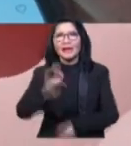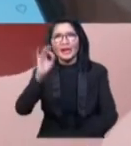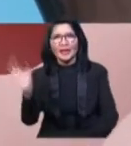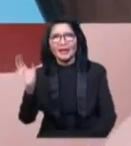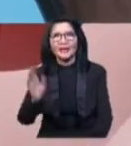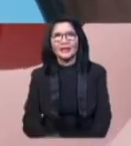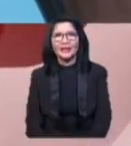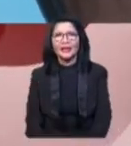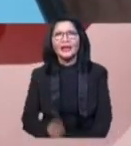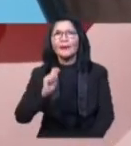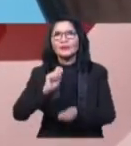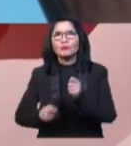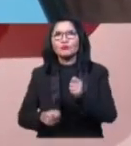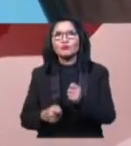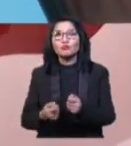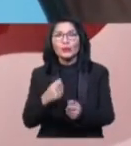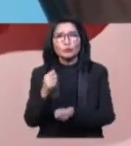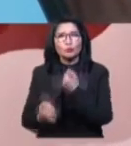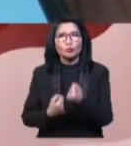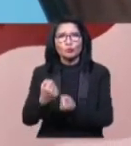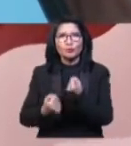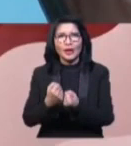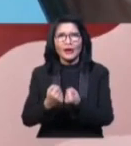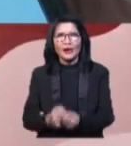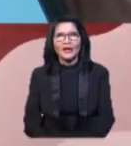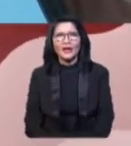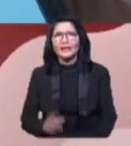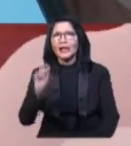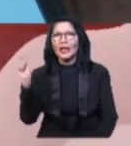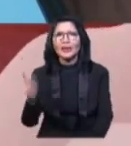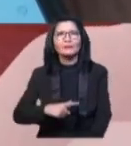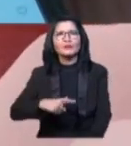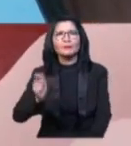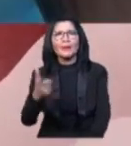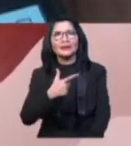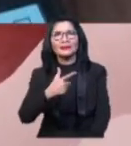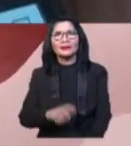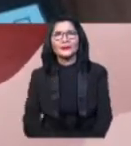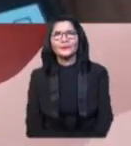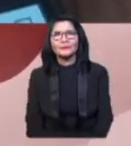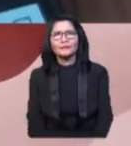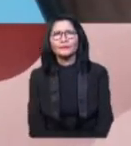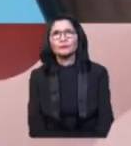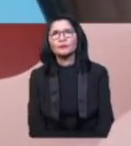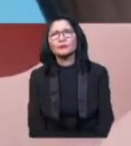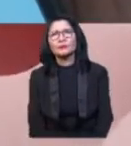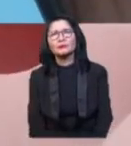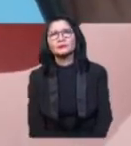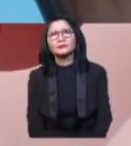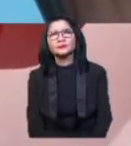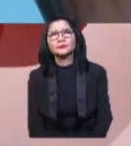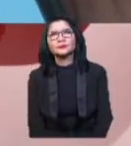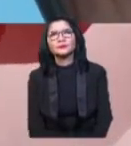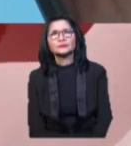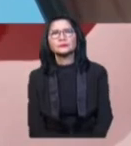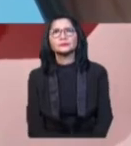membuat sebuah usaha yang akhirnya kita bisa recovery lebih cepat daripada negara-negara lain. Itu kali banget.